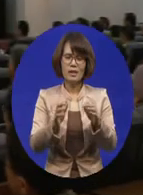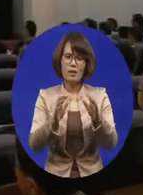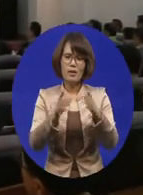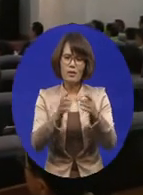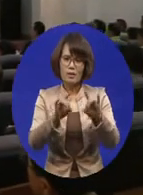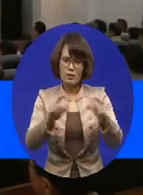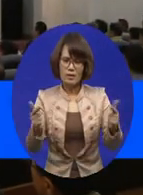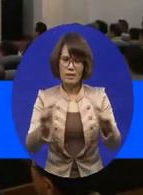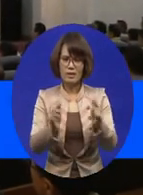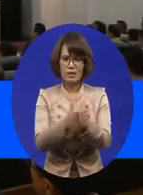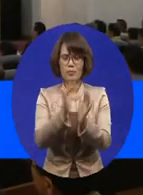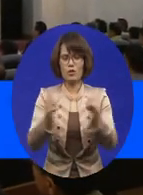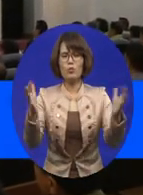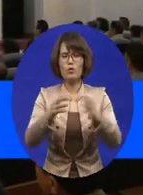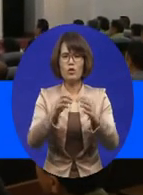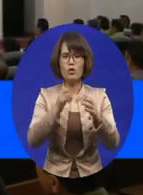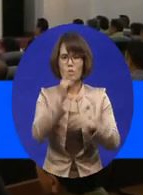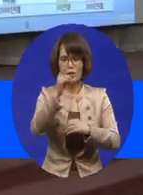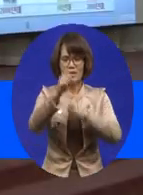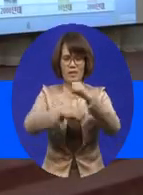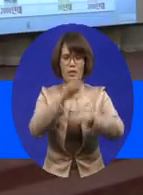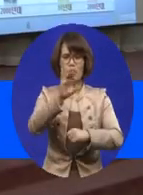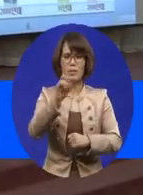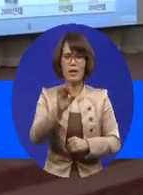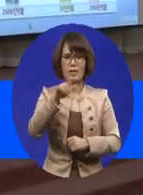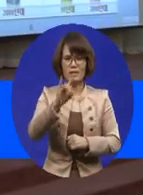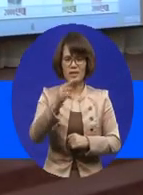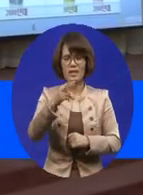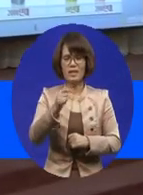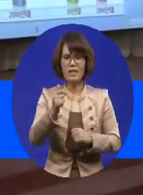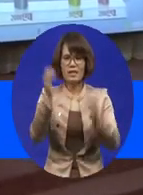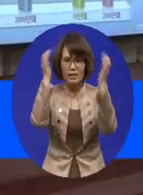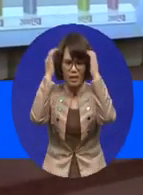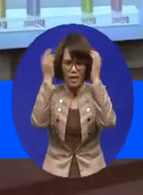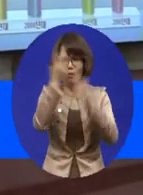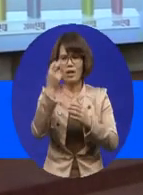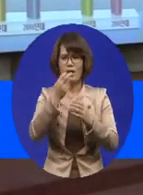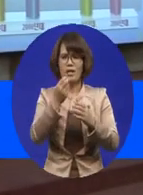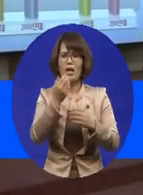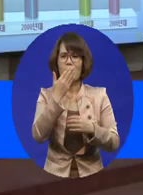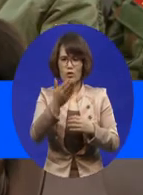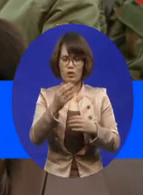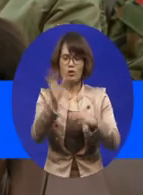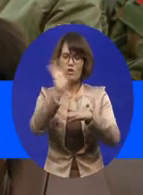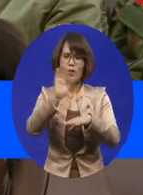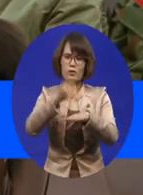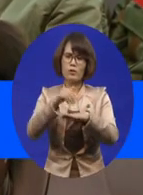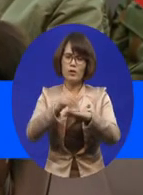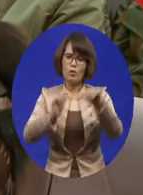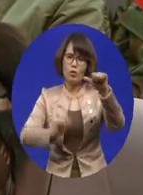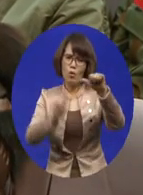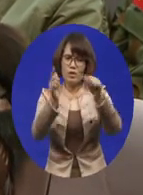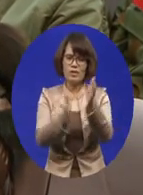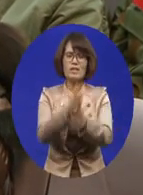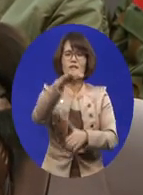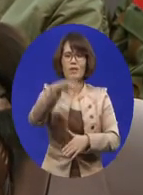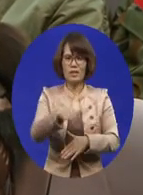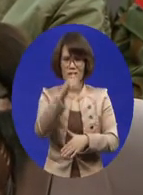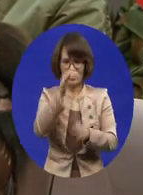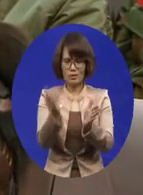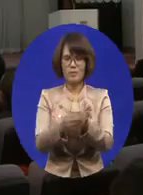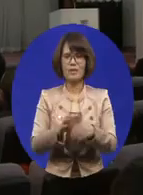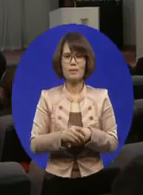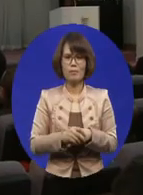각계각층의 시민들로 구성된 용인시 자율방재단이 재난관리 역량을 강화하기 위한 워크숍을 5일 시청